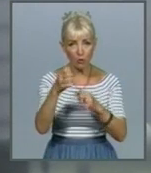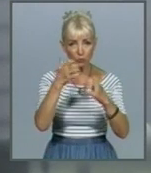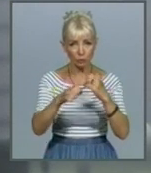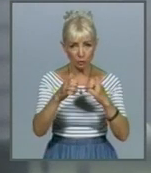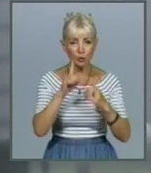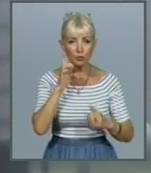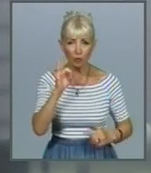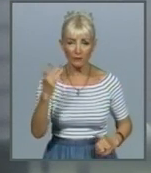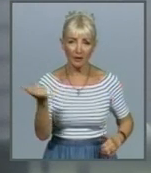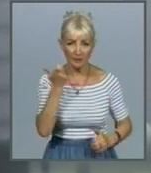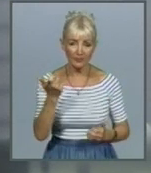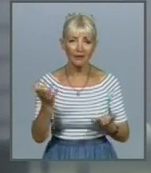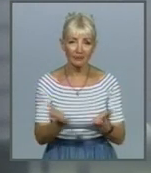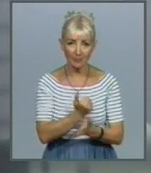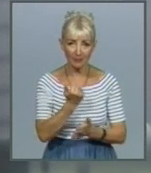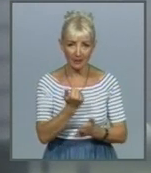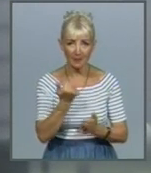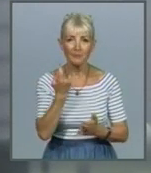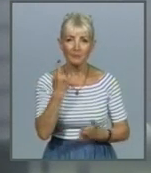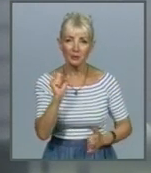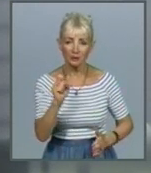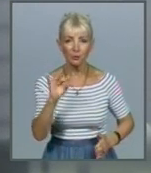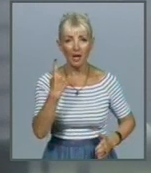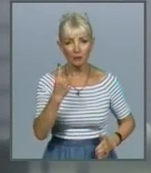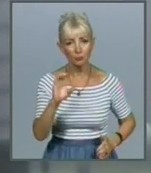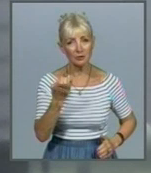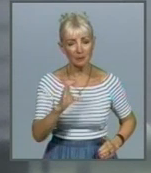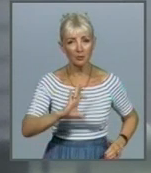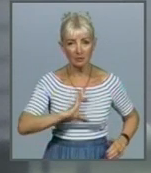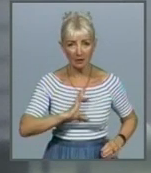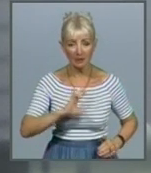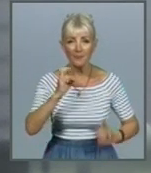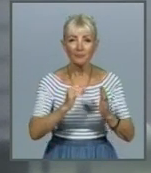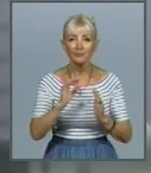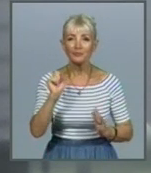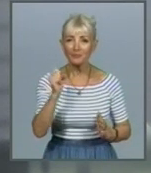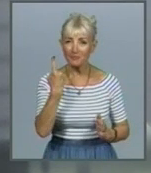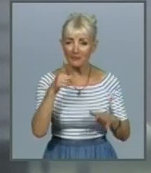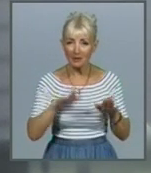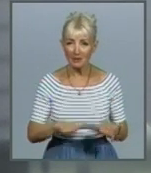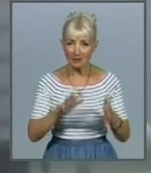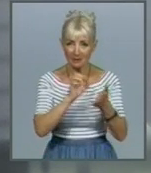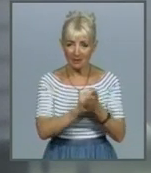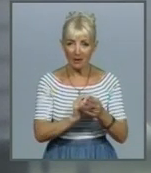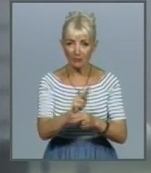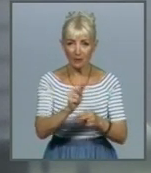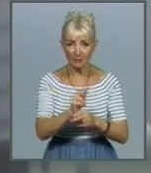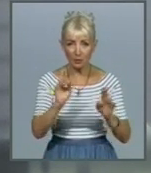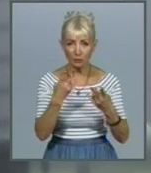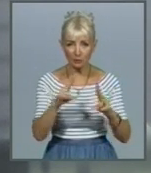харьковчане добыли по 1 золотую и серебряные медали нам еще ступень пьедестала поднялся воспитанник клуба